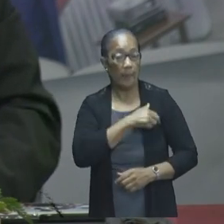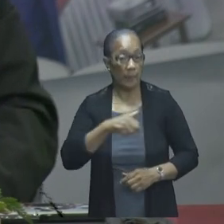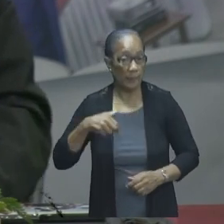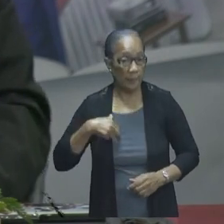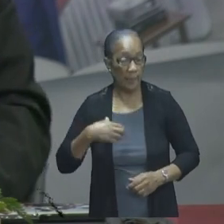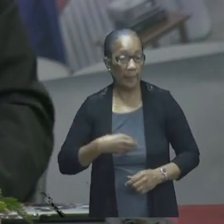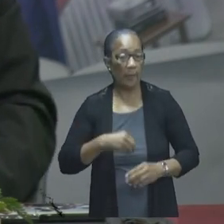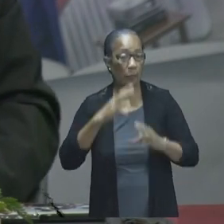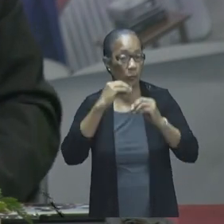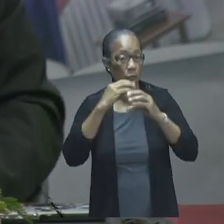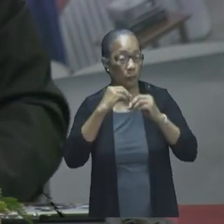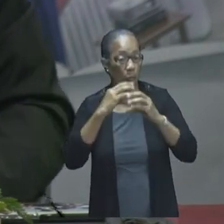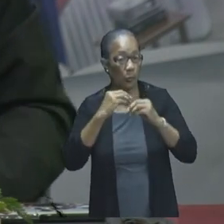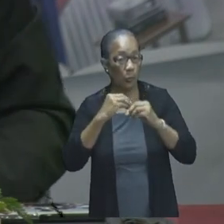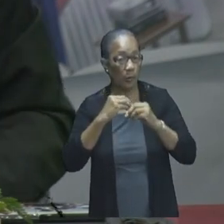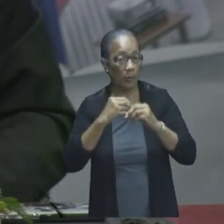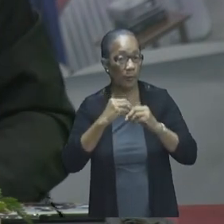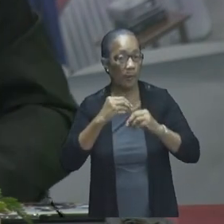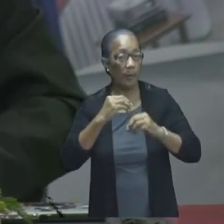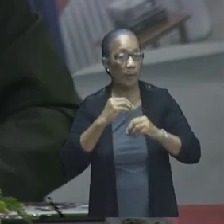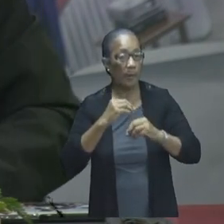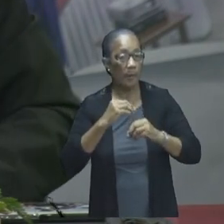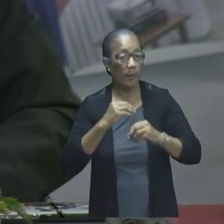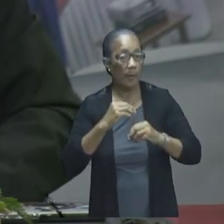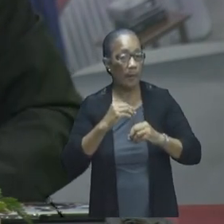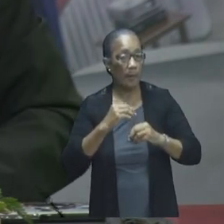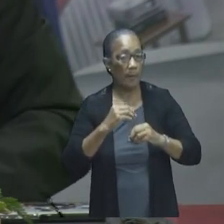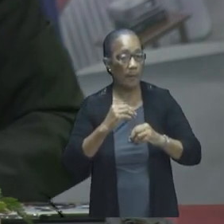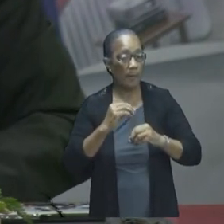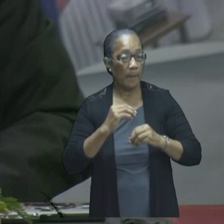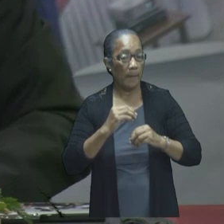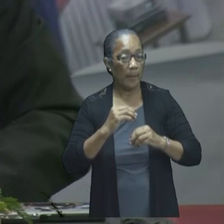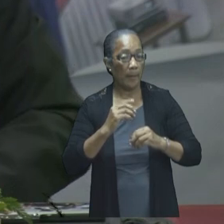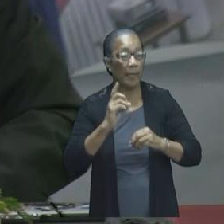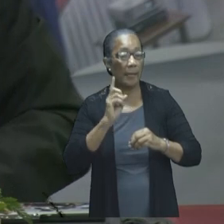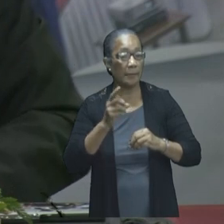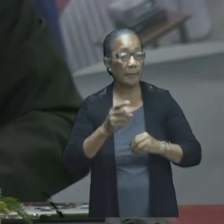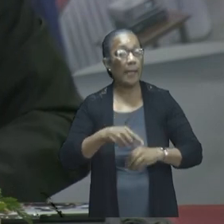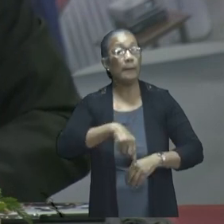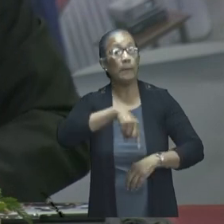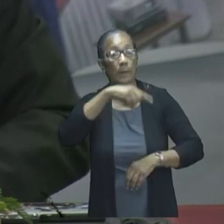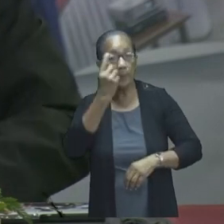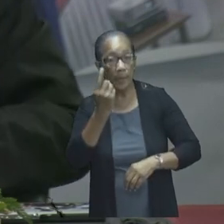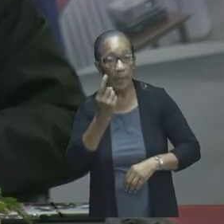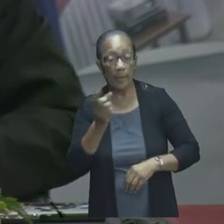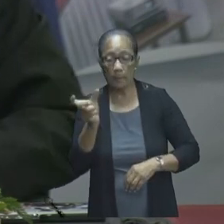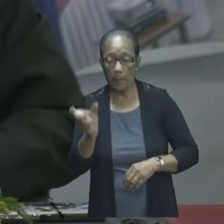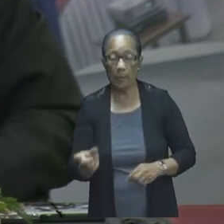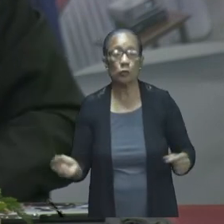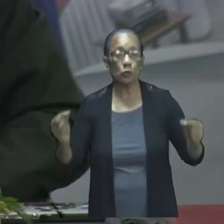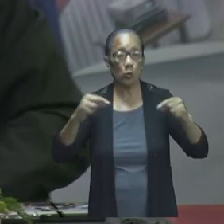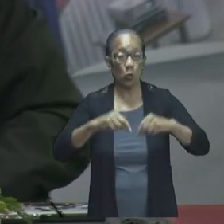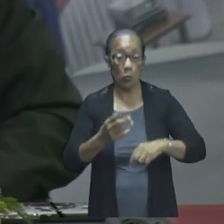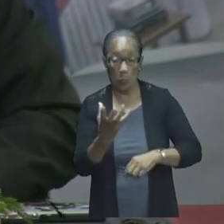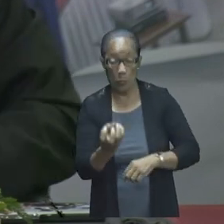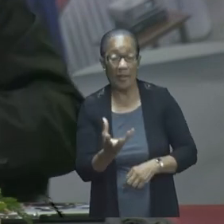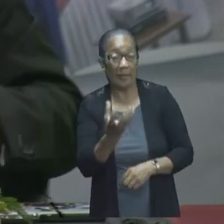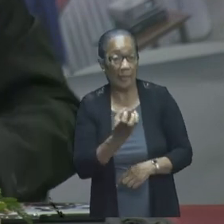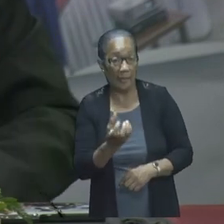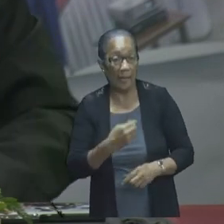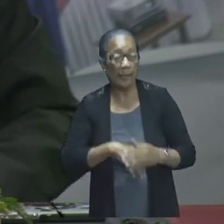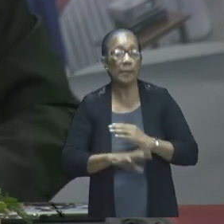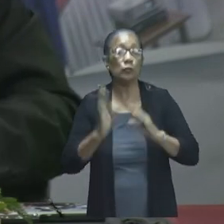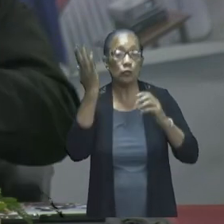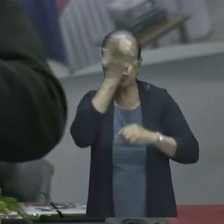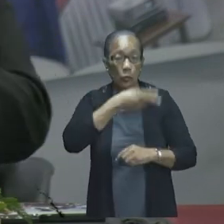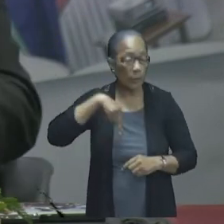secretaris-generaal gesproken het blijkt dat er nog meer personen naar suriname wensen te komen en ook een bij de rabo bewijzen te leveren de aanpassing kon